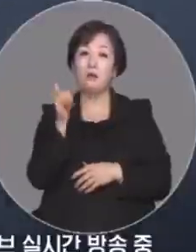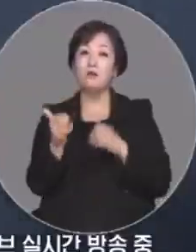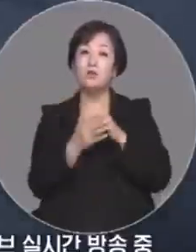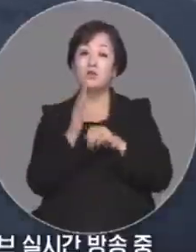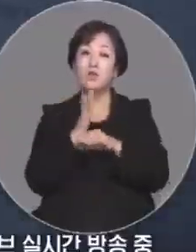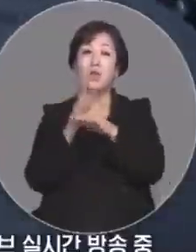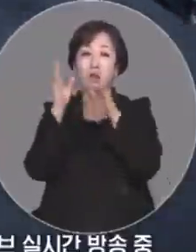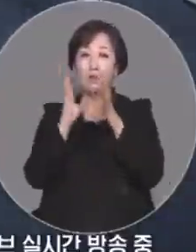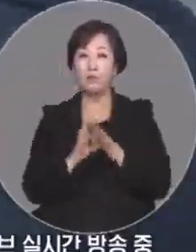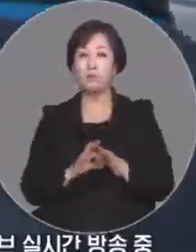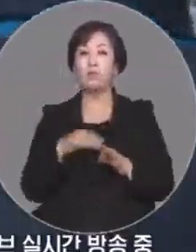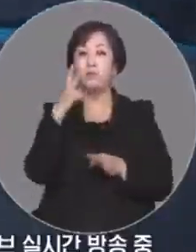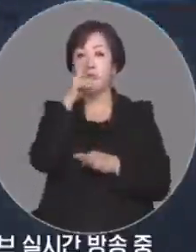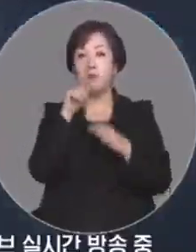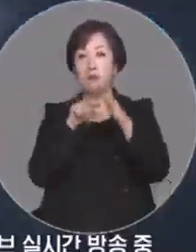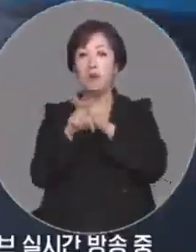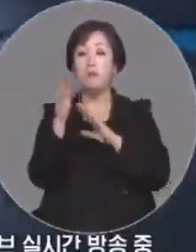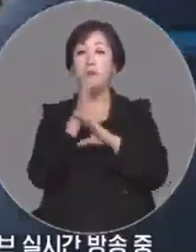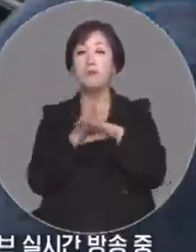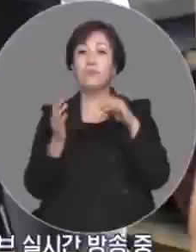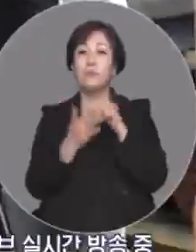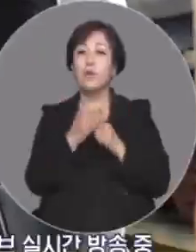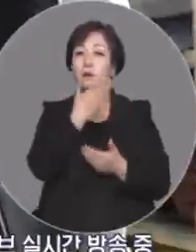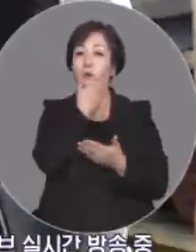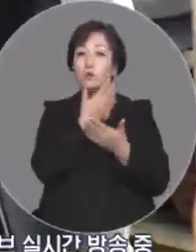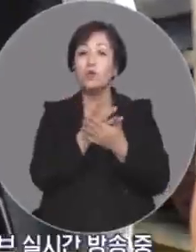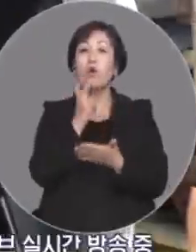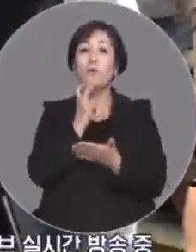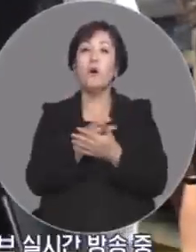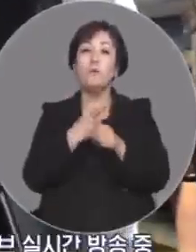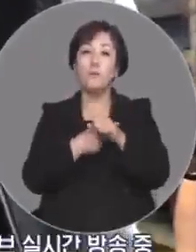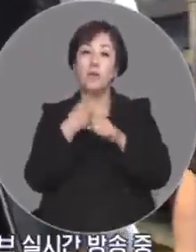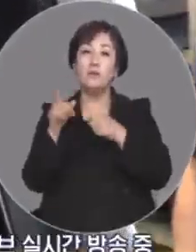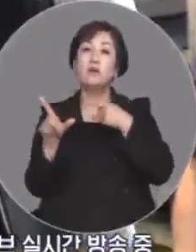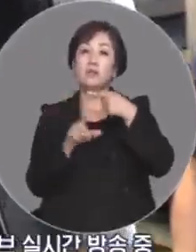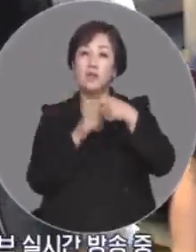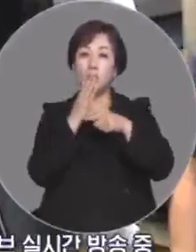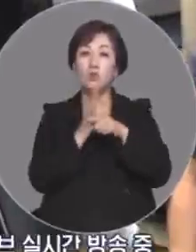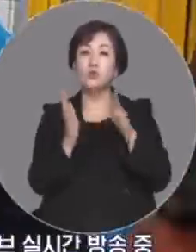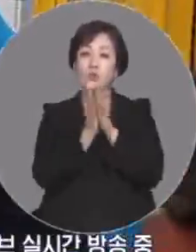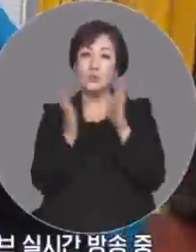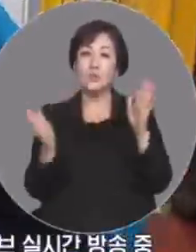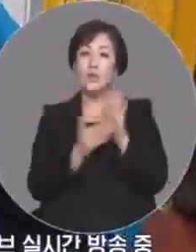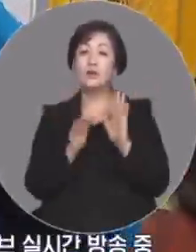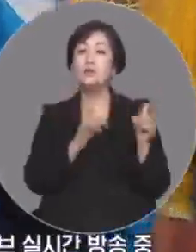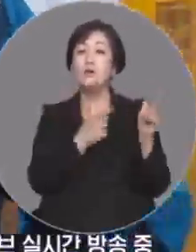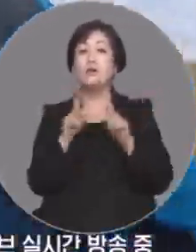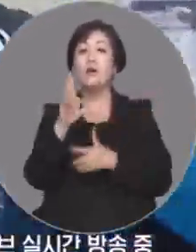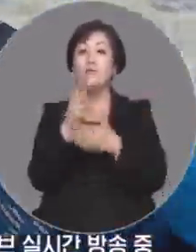노동부는 지속적인 점검과 함께 중대재해법이 내년 1월에 시행되면 산업 현장의 크고